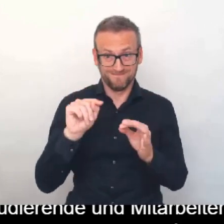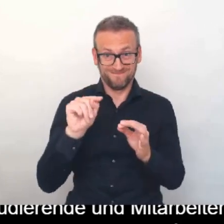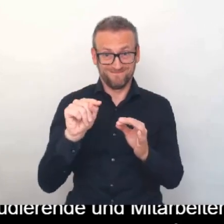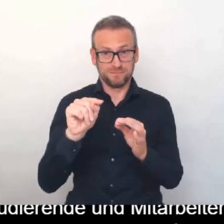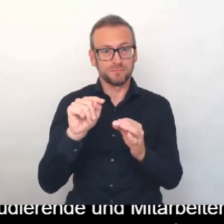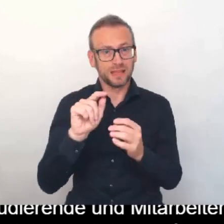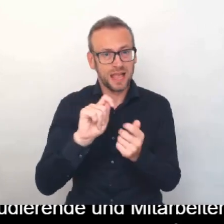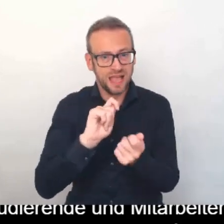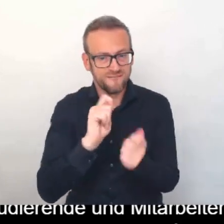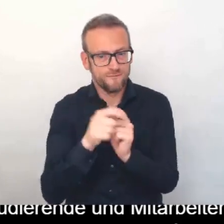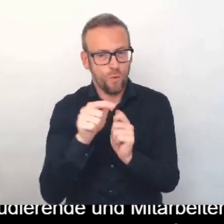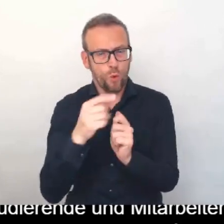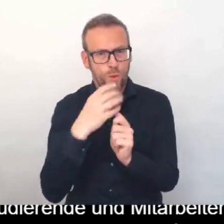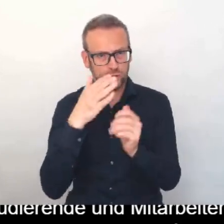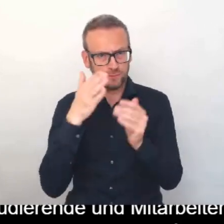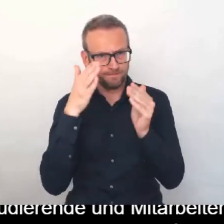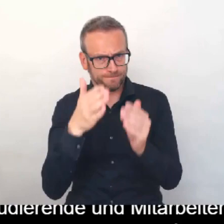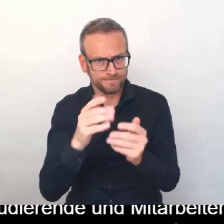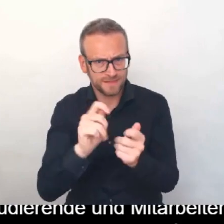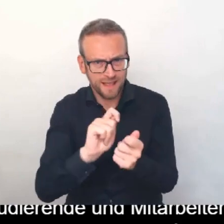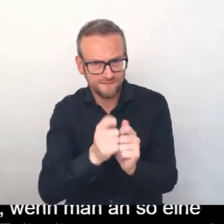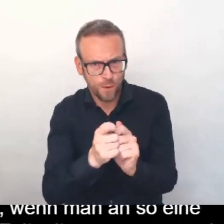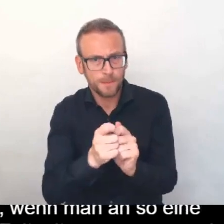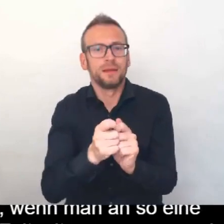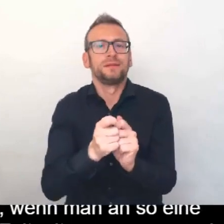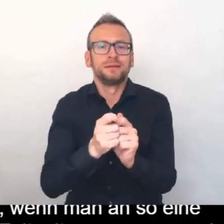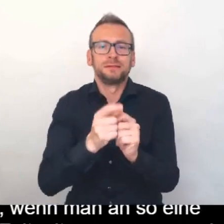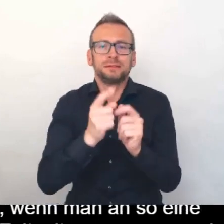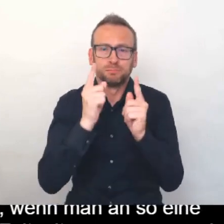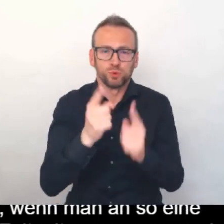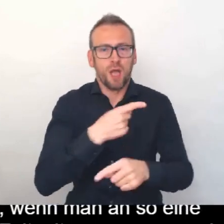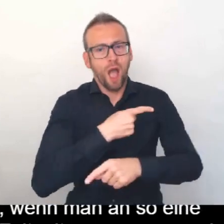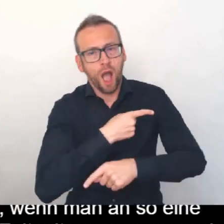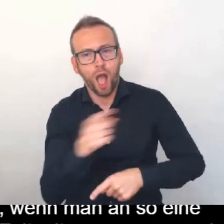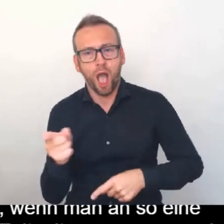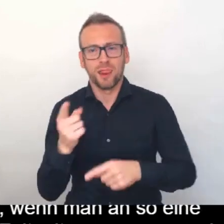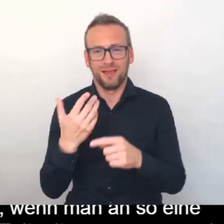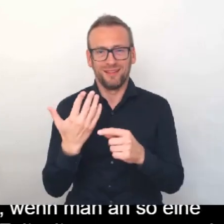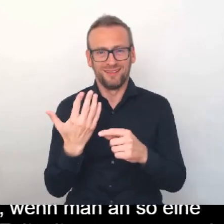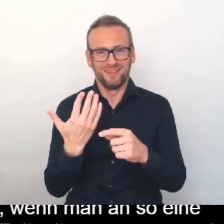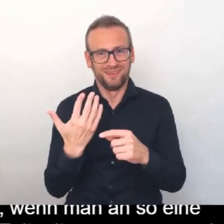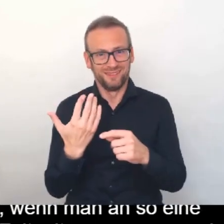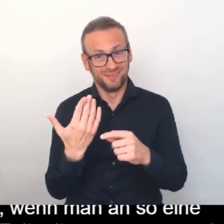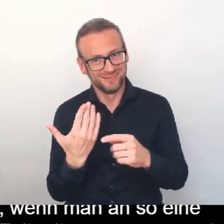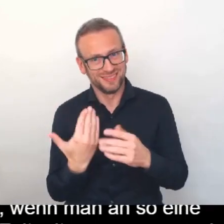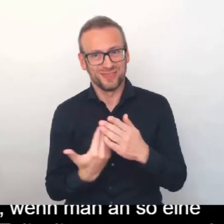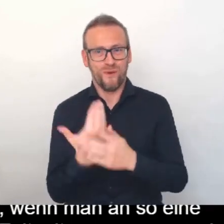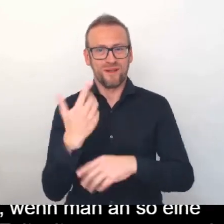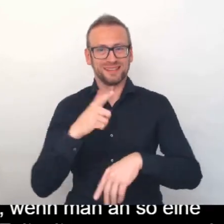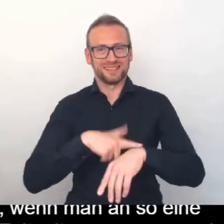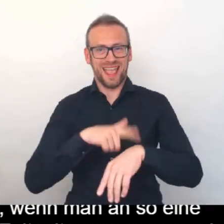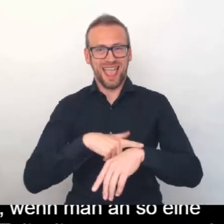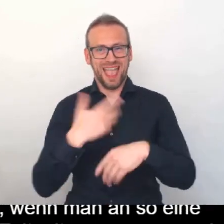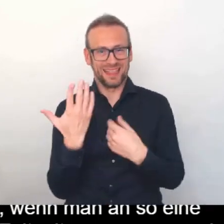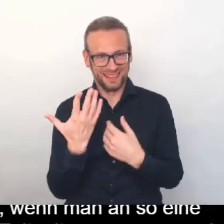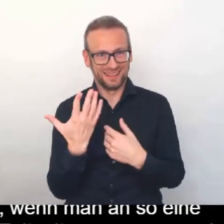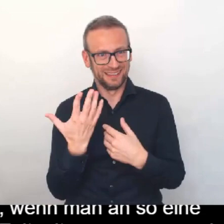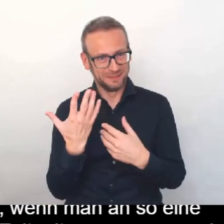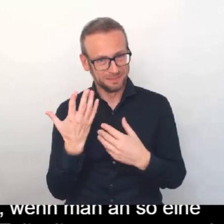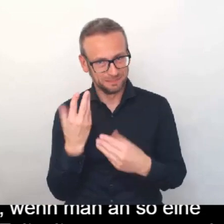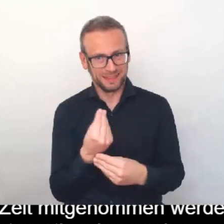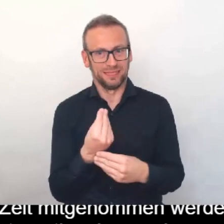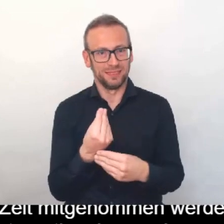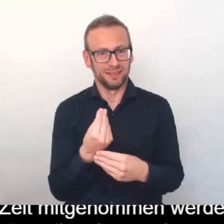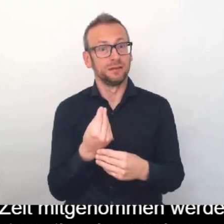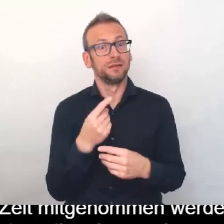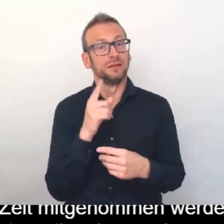Universitäten hinein hören. Wir haben diesen Prozess so noch gar nicht wegen Corona ausgestalten können. Das würden wir aber in Zukunft natürlich